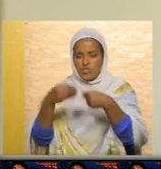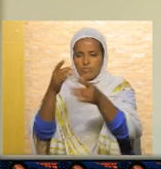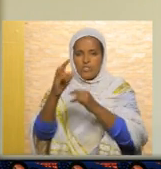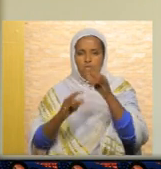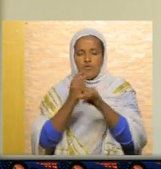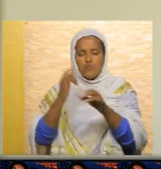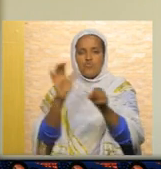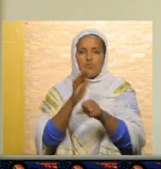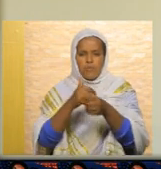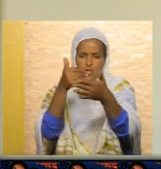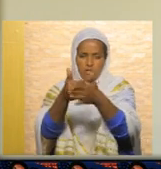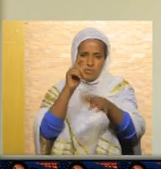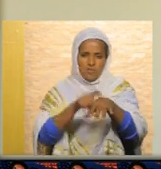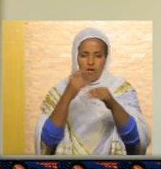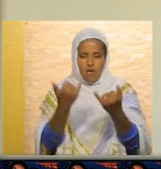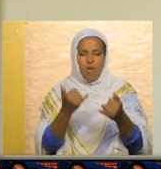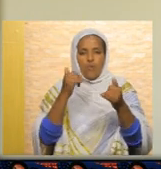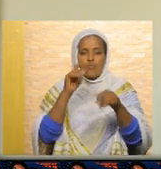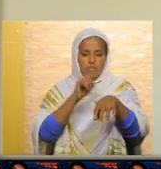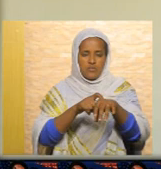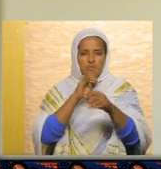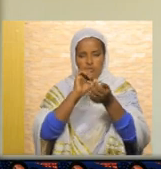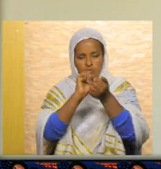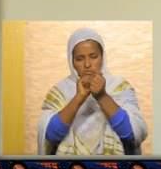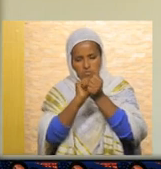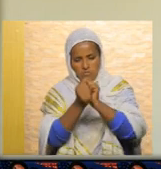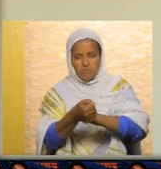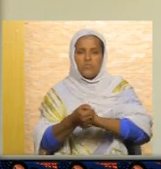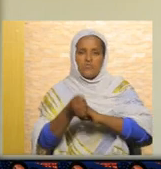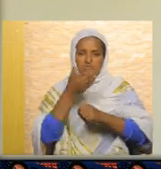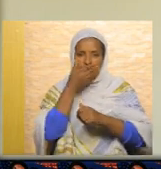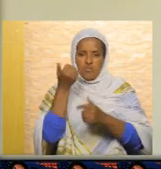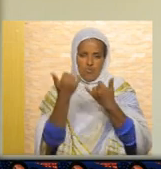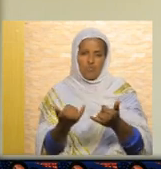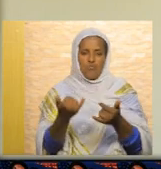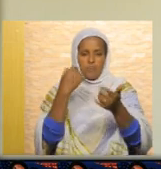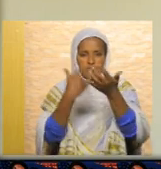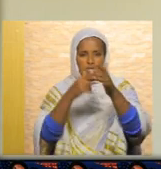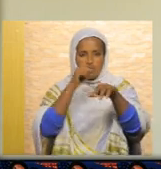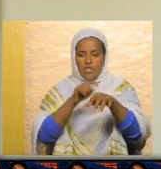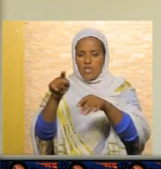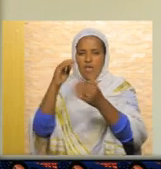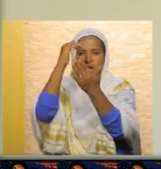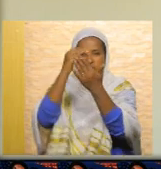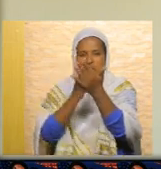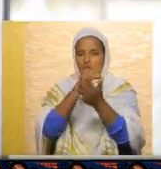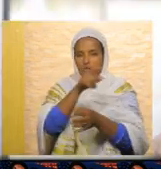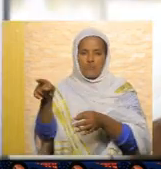አሉ፣ ግን ብዙ ደክመው አሁን ያሉበት ደረጃ ላይ ደርሰዋል። እኛ ጋር ይሄ ችግር አለ